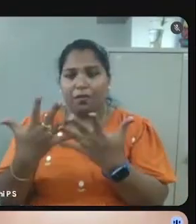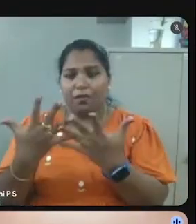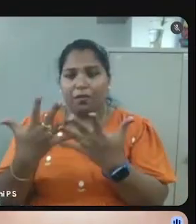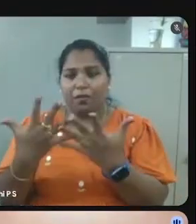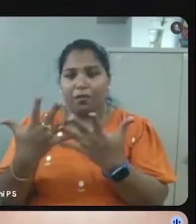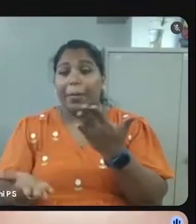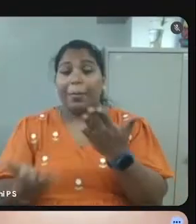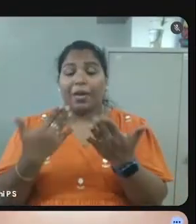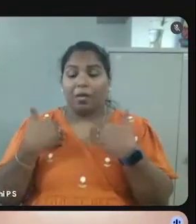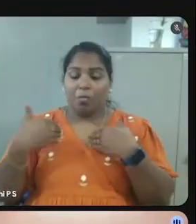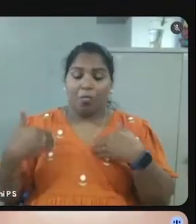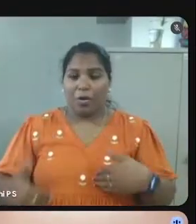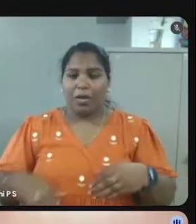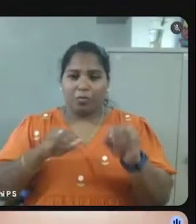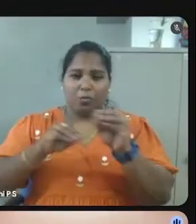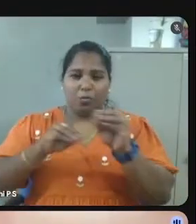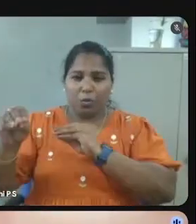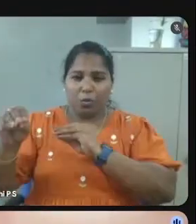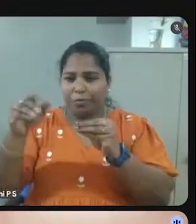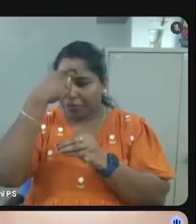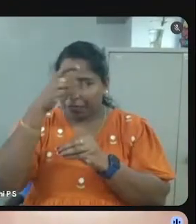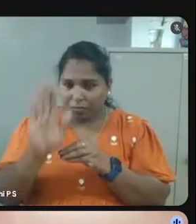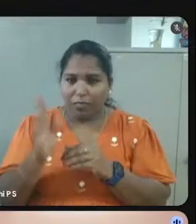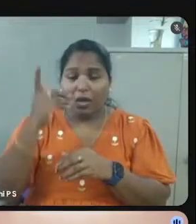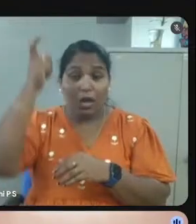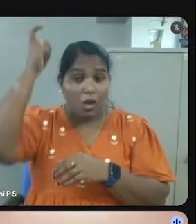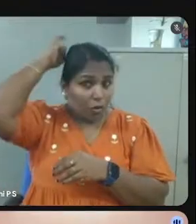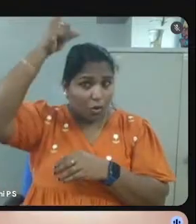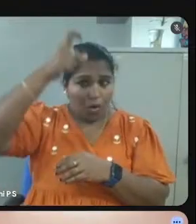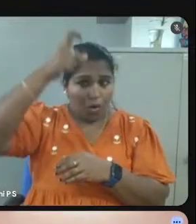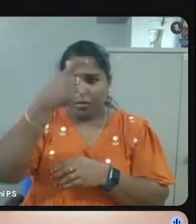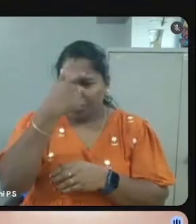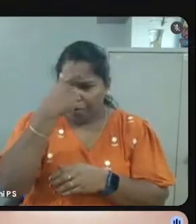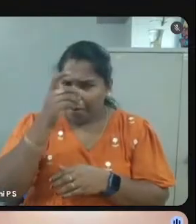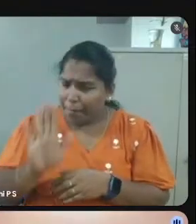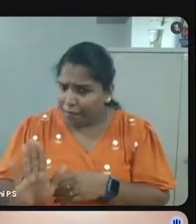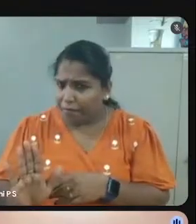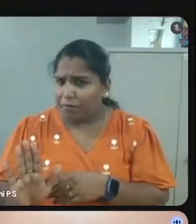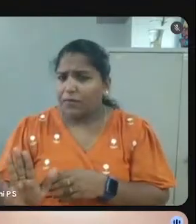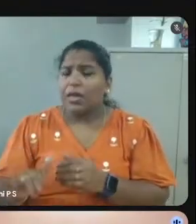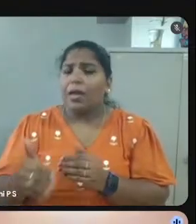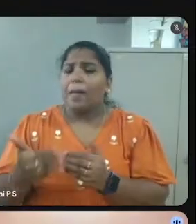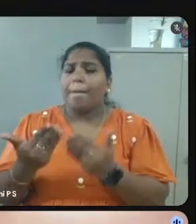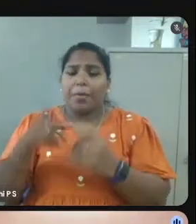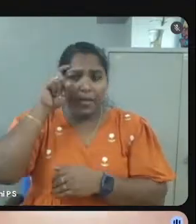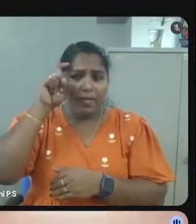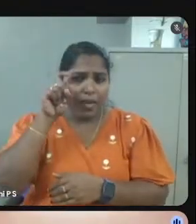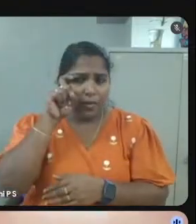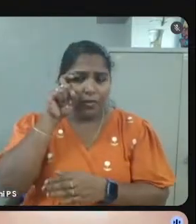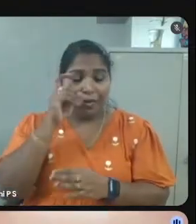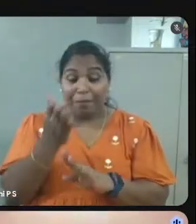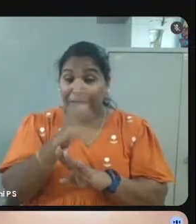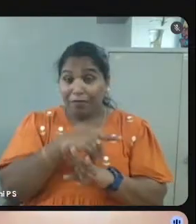മൂവ്മെന്റ് ഇഷ്യൂസ് ഉണ്ടായിരിക്കോ, പിന്നെ കോഗ്നിറ്റീവ് ഇഷ്യൂസ് ഏതെങ്കിലും ഉണ്ടോ, നമുക്ക് അവിടെ സെക്ഷുവൽ സ്റ്റേജസ്